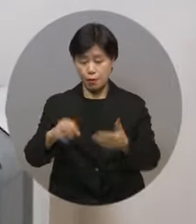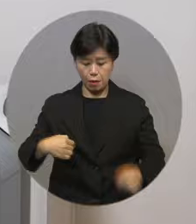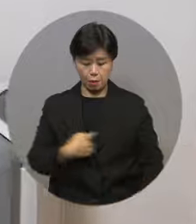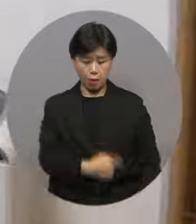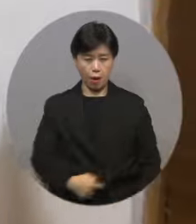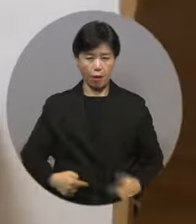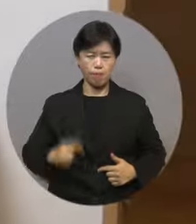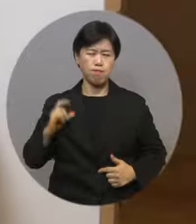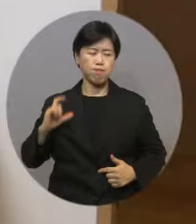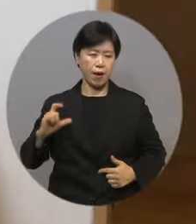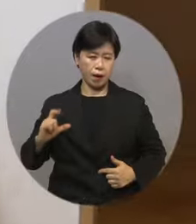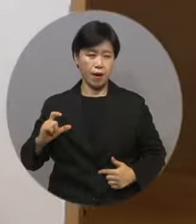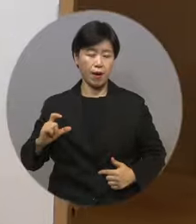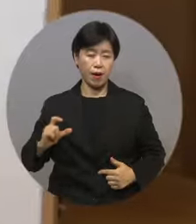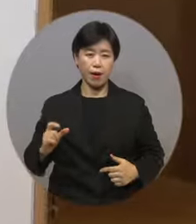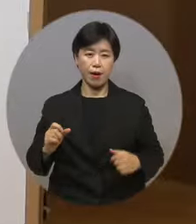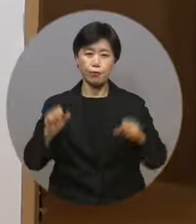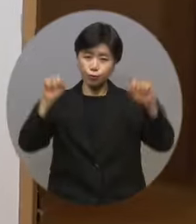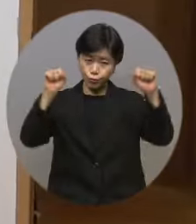코어 운동인데